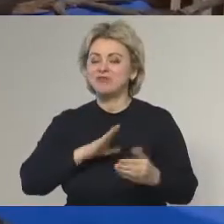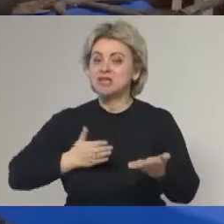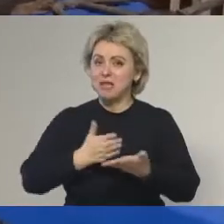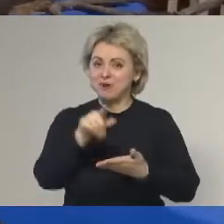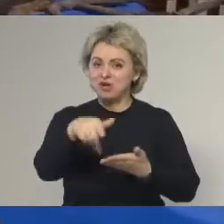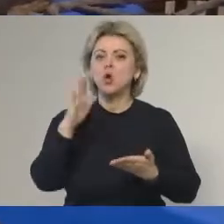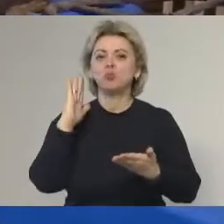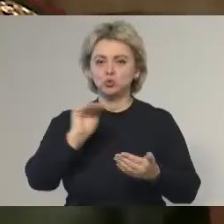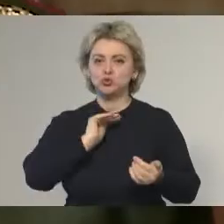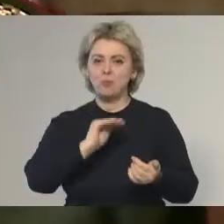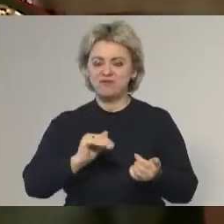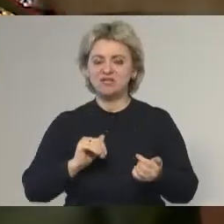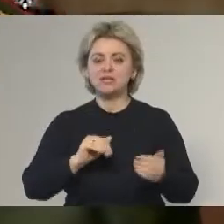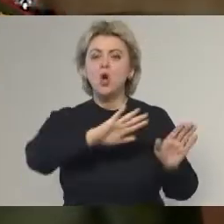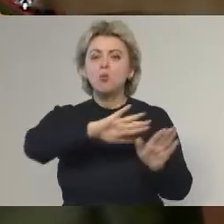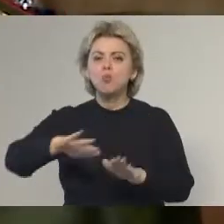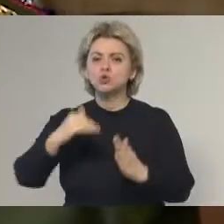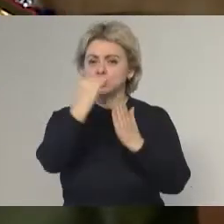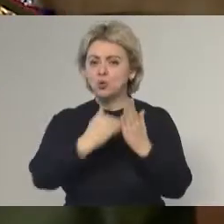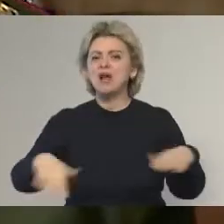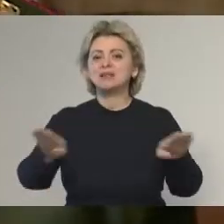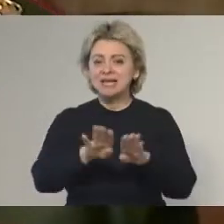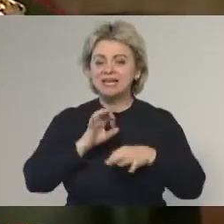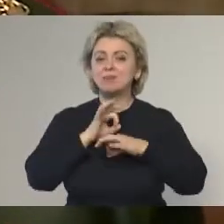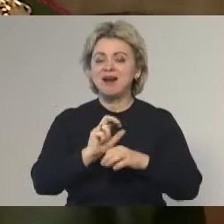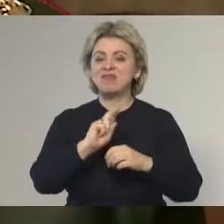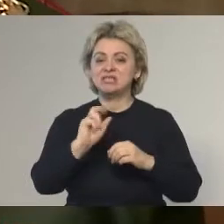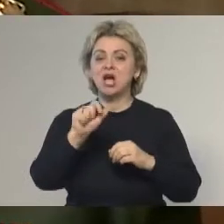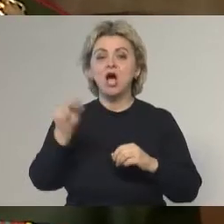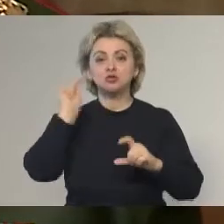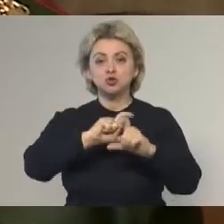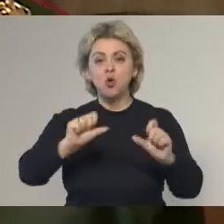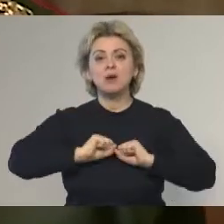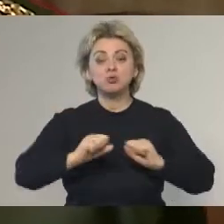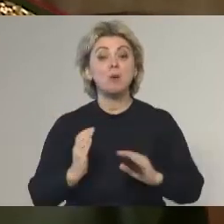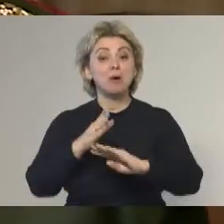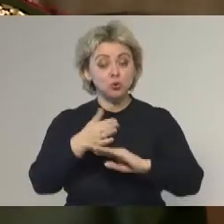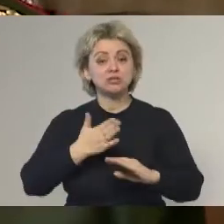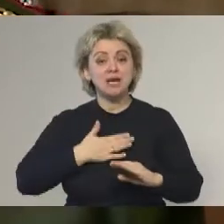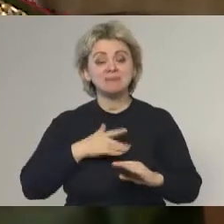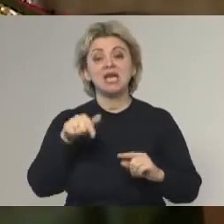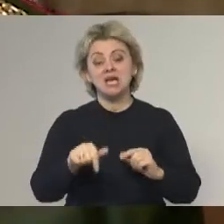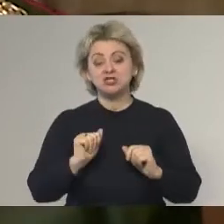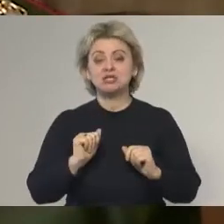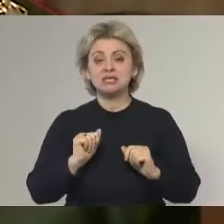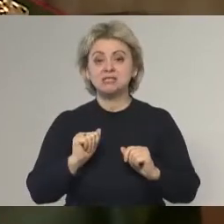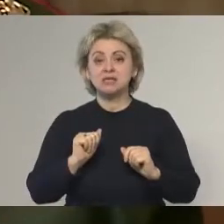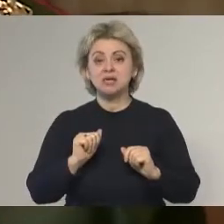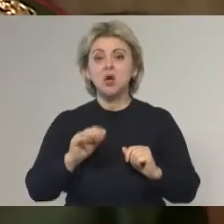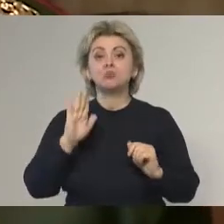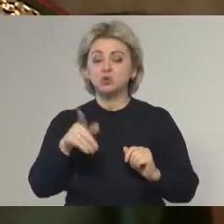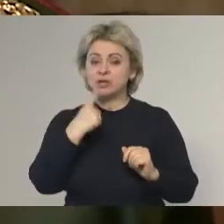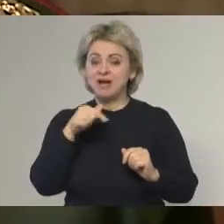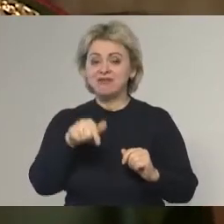направляют на будущую профессию. После уроков, таких вот проводимых, как школа мужества, подходит ко мне, это в частности, будем говорить